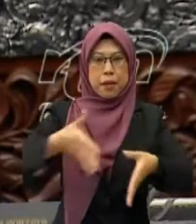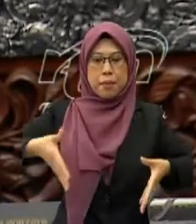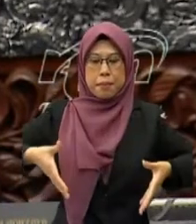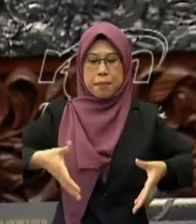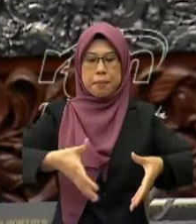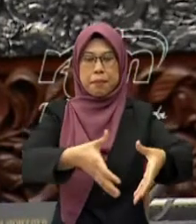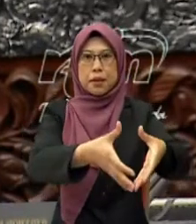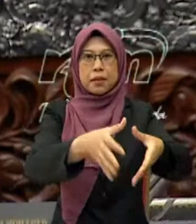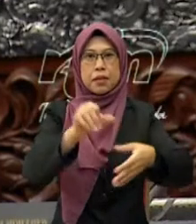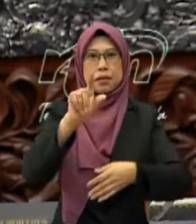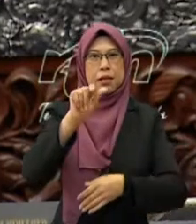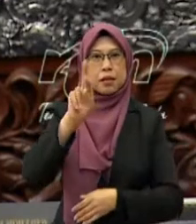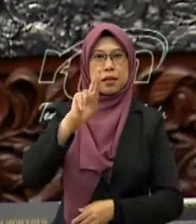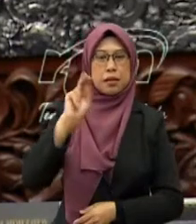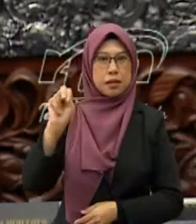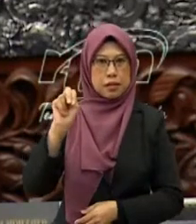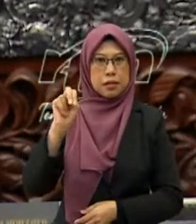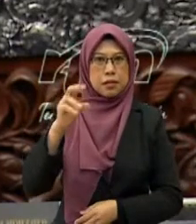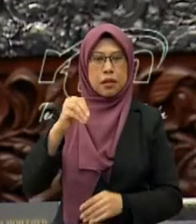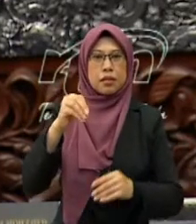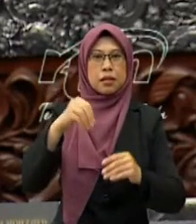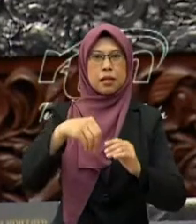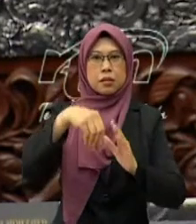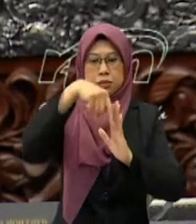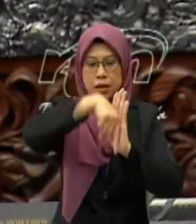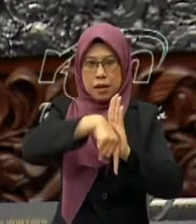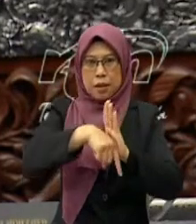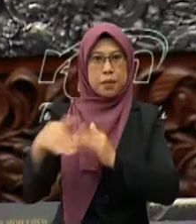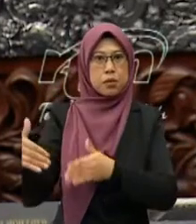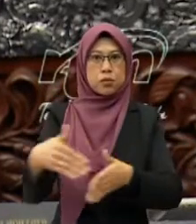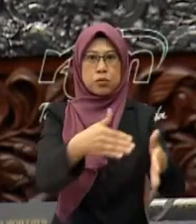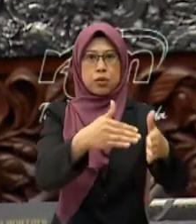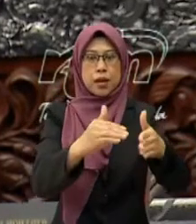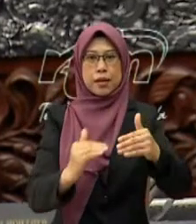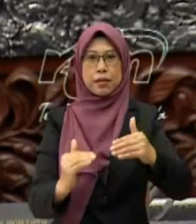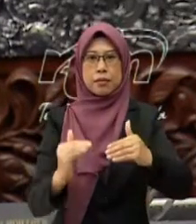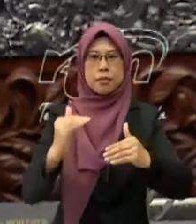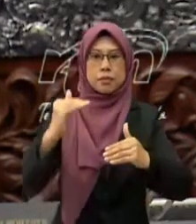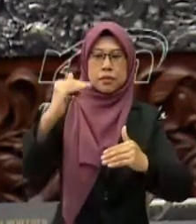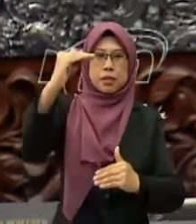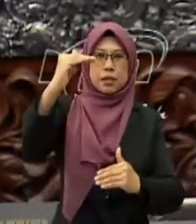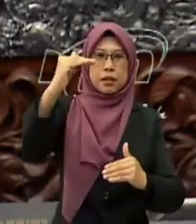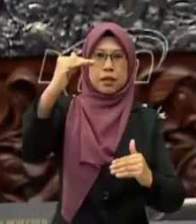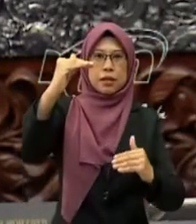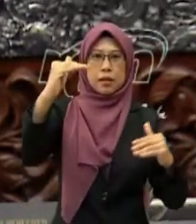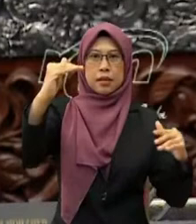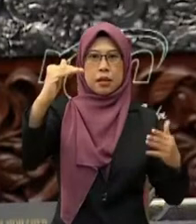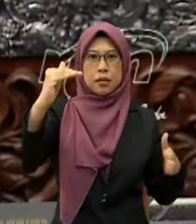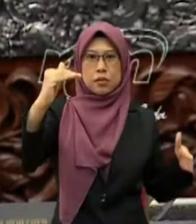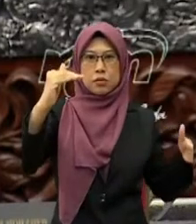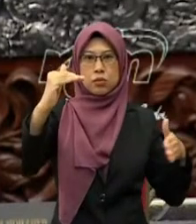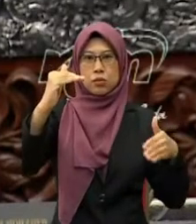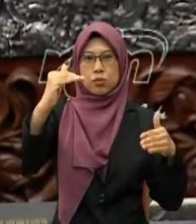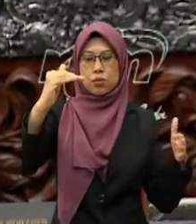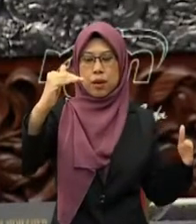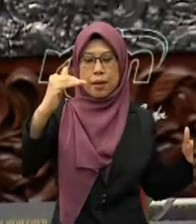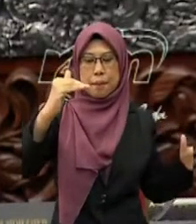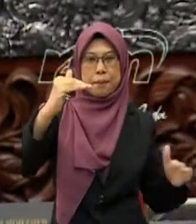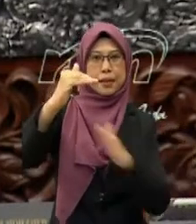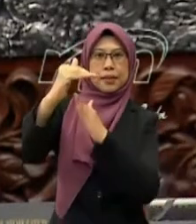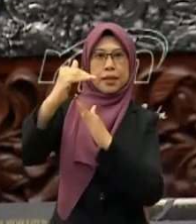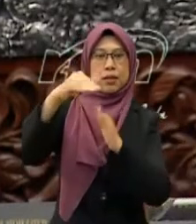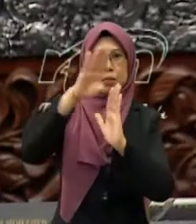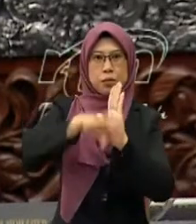keparitan saliran mendalamkan sungai dan meninggikan Sungai bagi mengurangi sementara penyelesaian